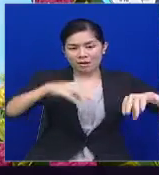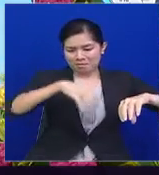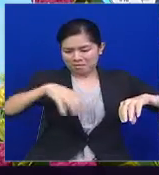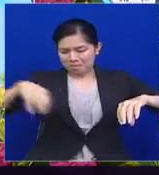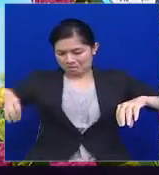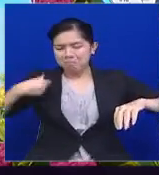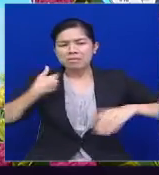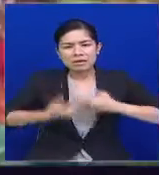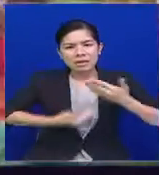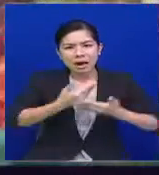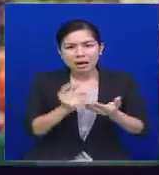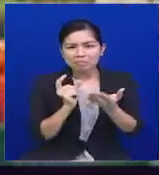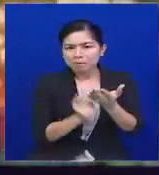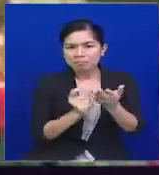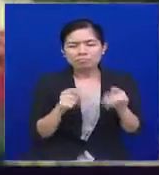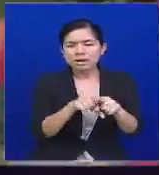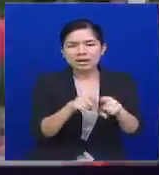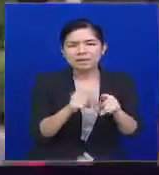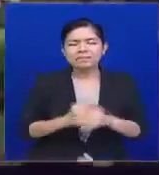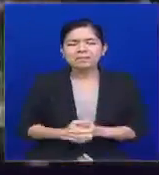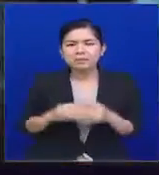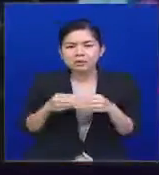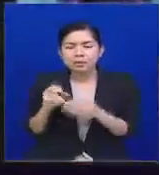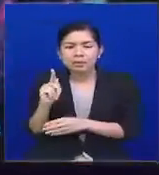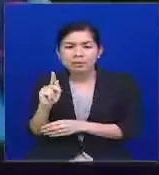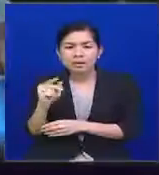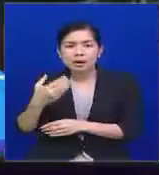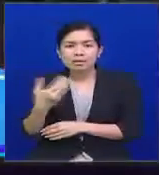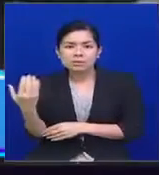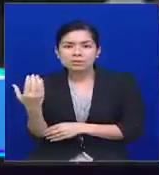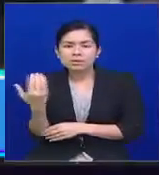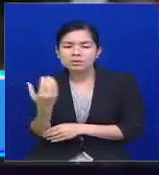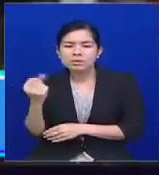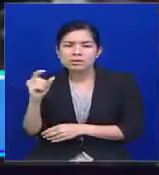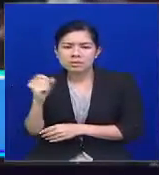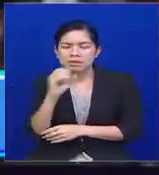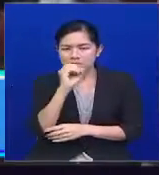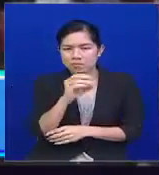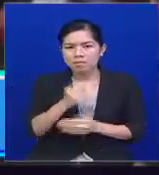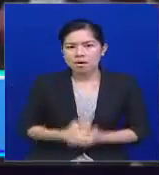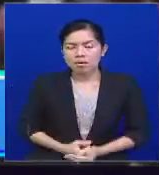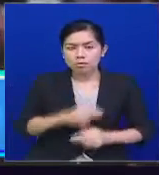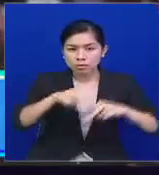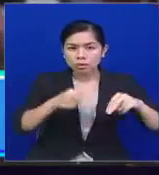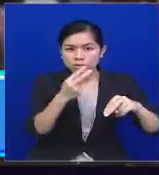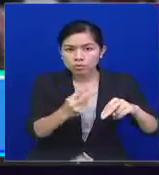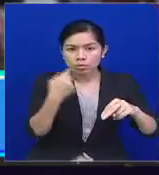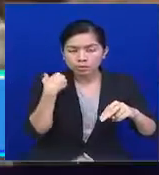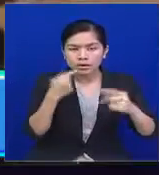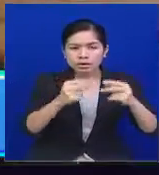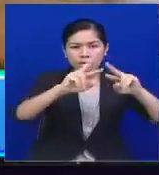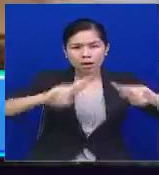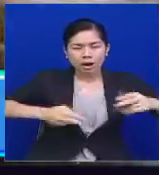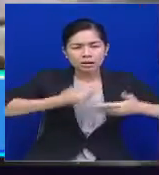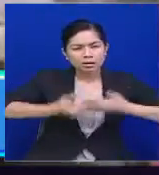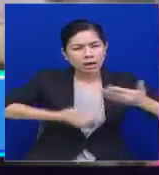กล่าวทีมข่าว NBTครับลงพื้นที่ตลาดไทยพบว่ามีหลายร้านจำหน่ายกะปิยี่ห้อเกาะช้างซึ่งจัการสอบถามไปยังคน